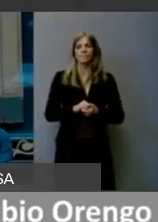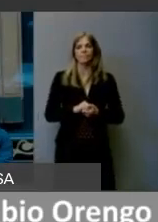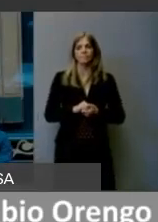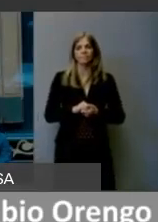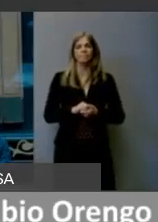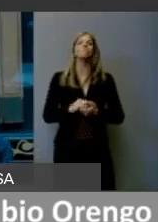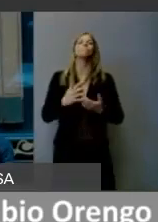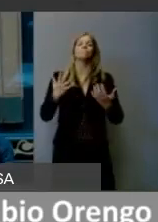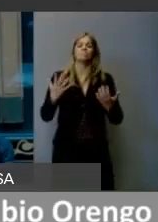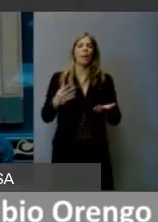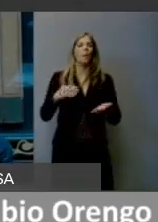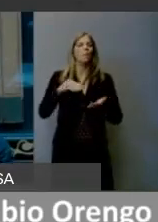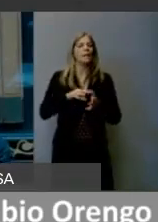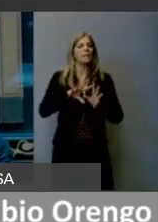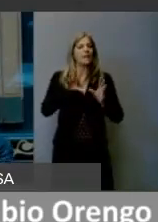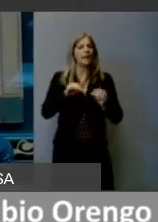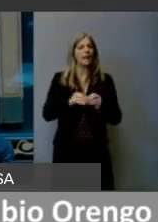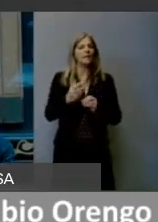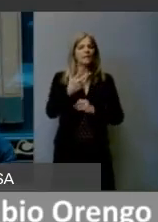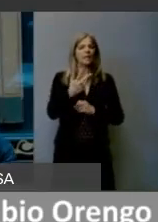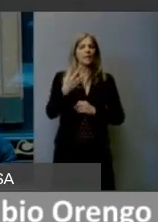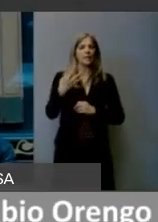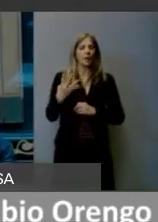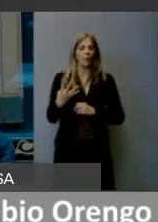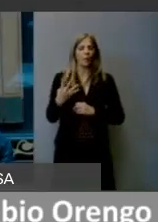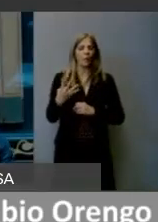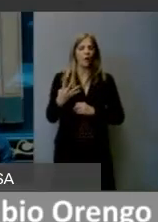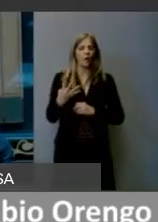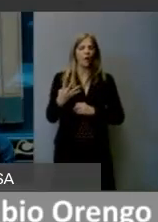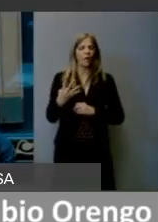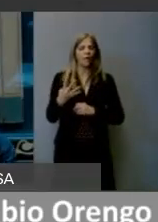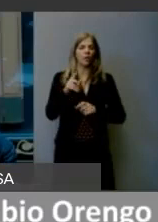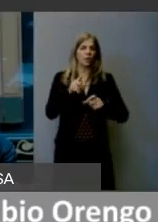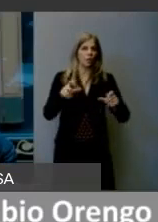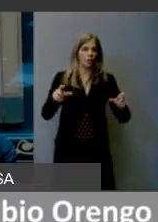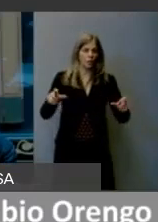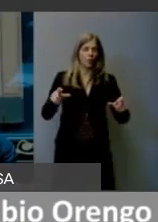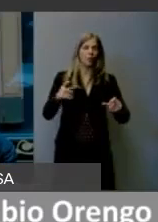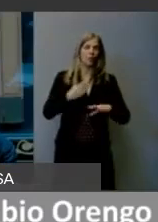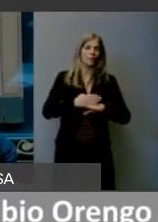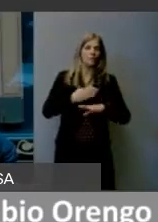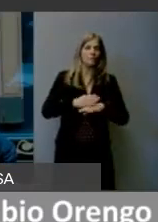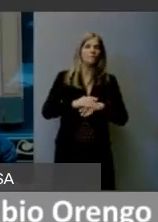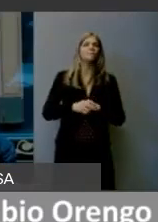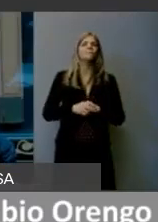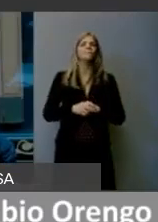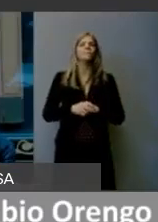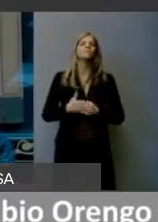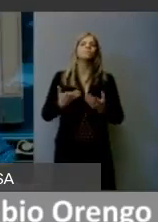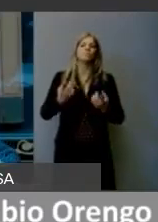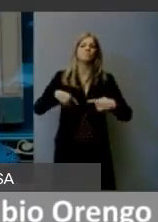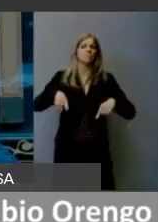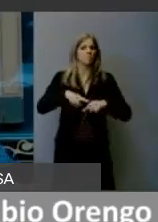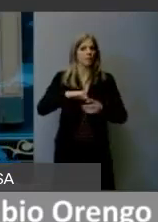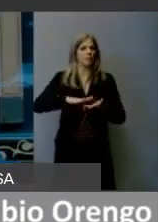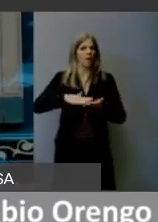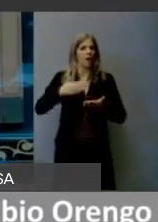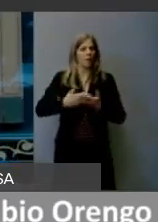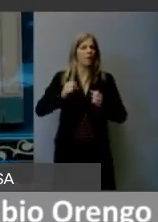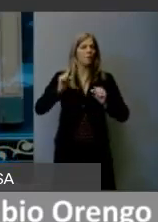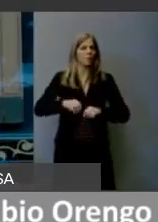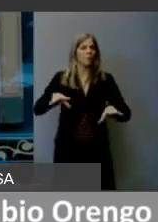Sono presenti 34 aventi titolo. La seduta è valida. Possiamo